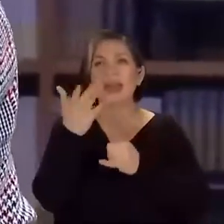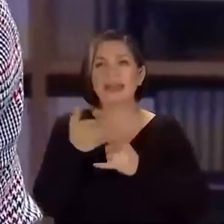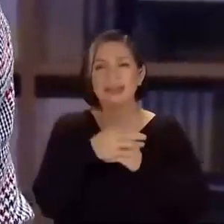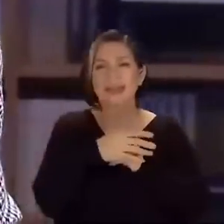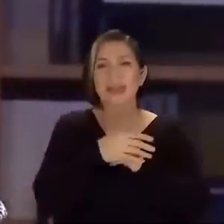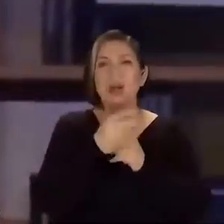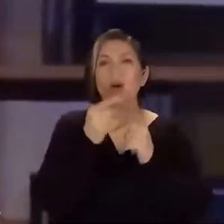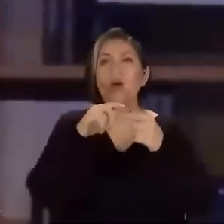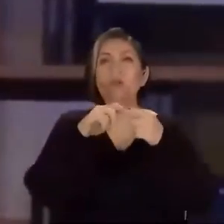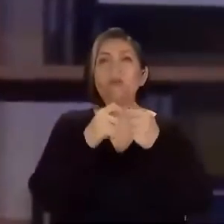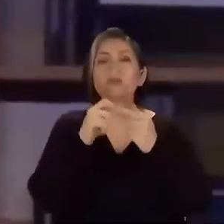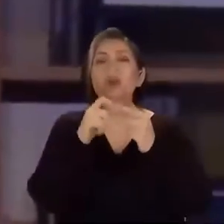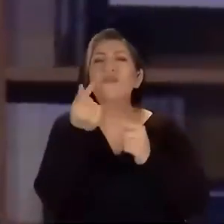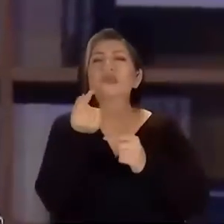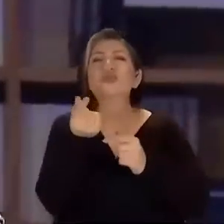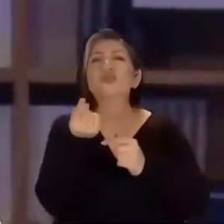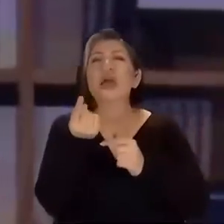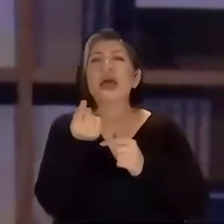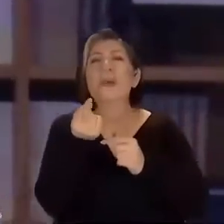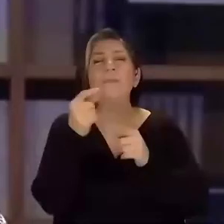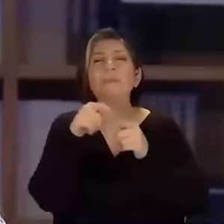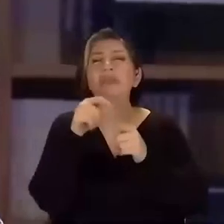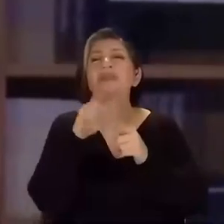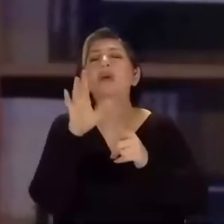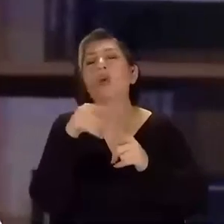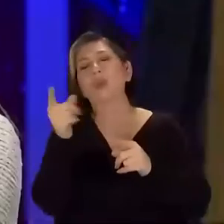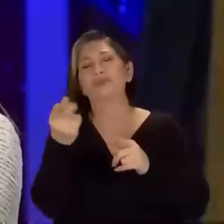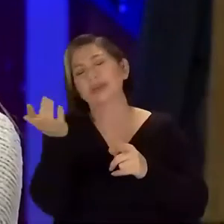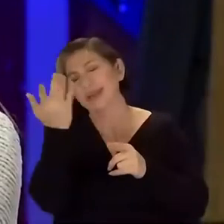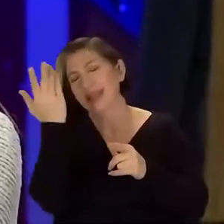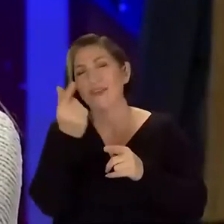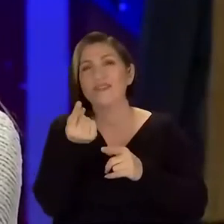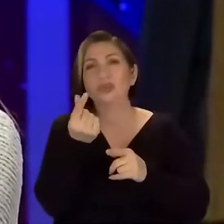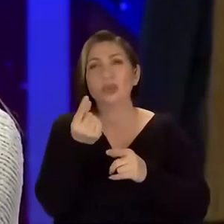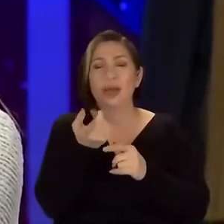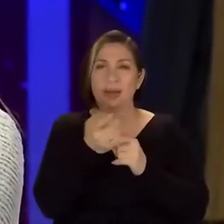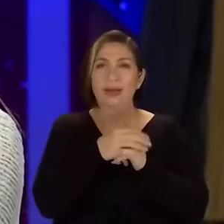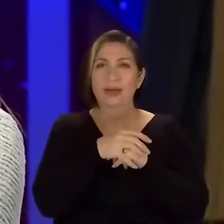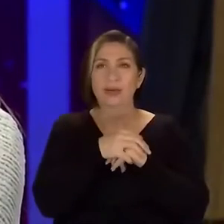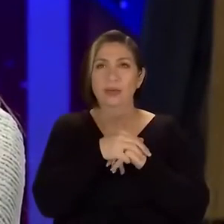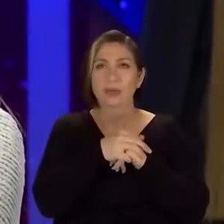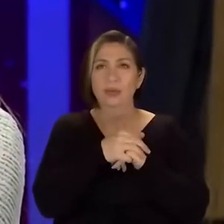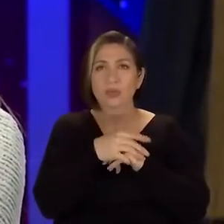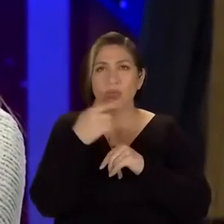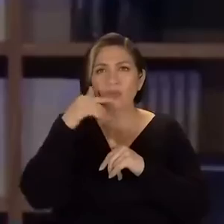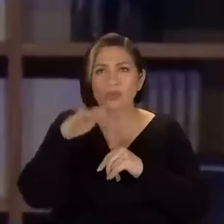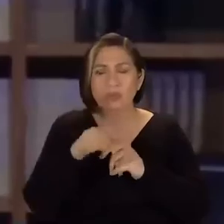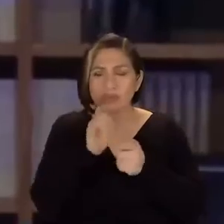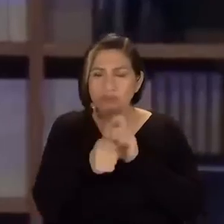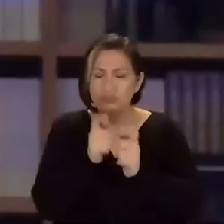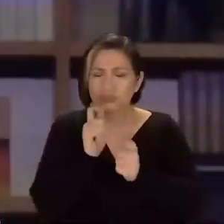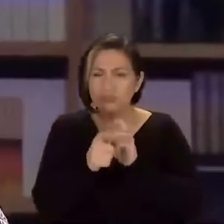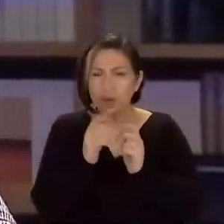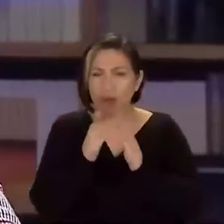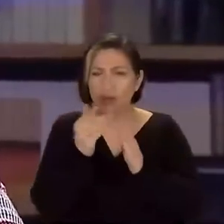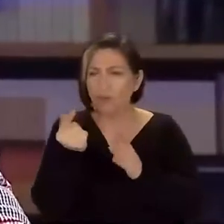filan. Fasulyesini fasulye de oynar. Fasulyedir. Beze bir şey. Beze değil öyle bir şey. Ondan sonra fasulyesi. Ulan tabii küçük yaşta oraya girdik falan,